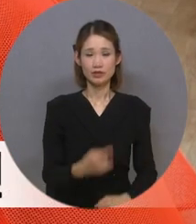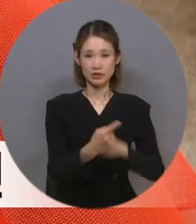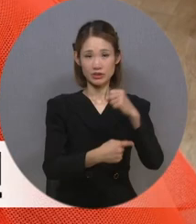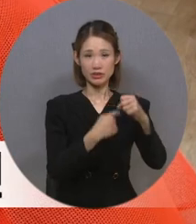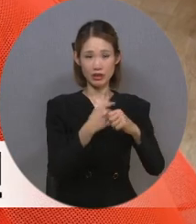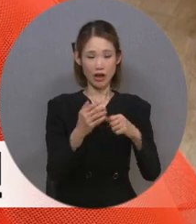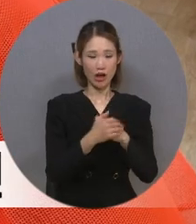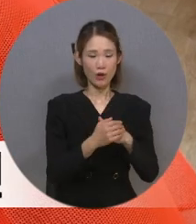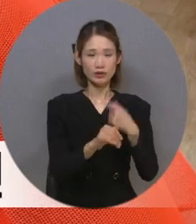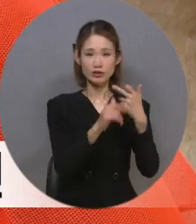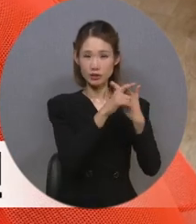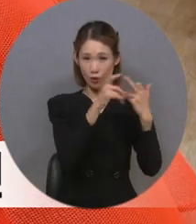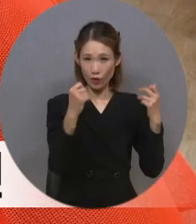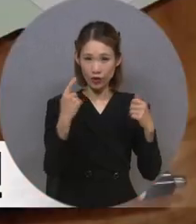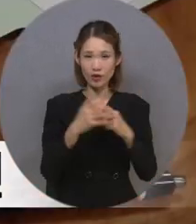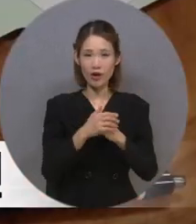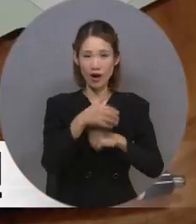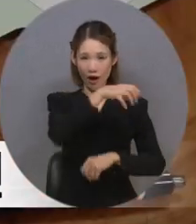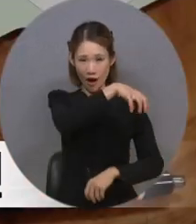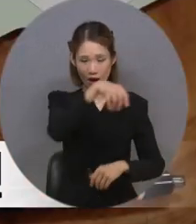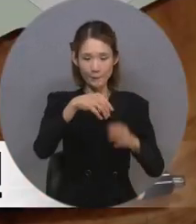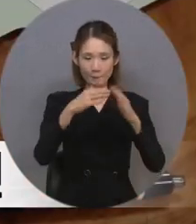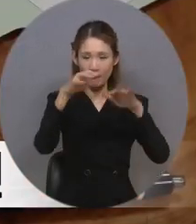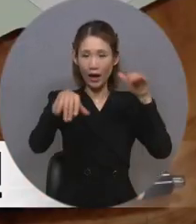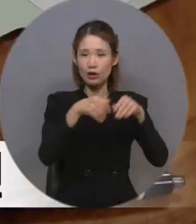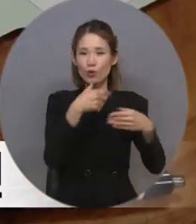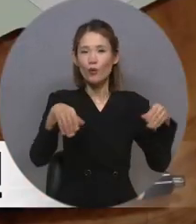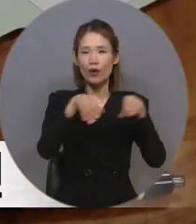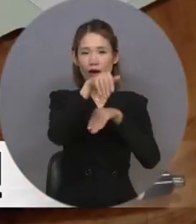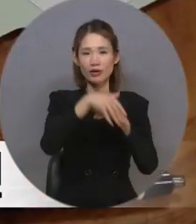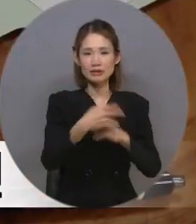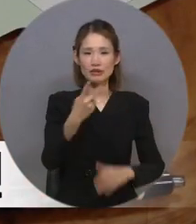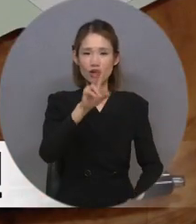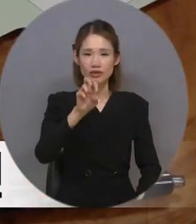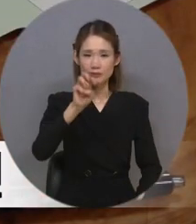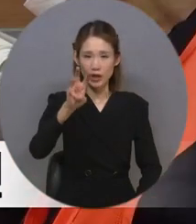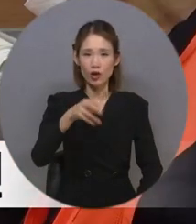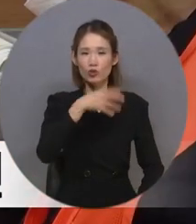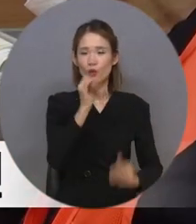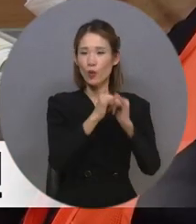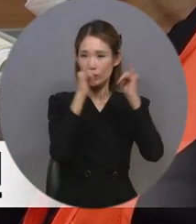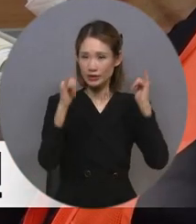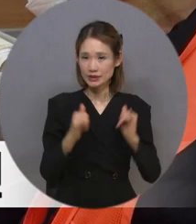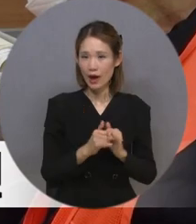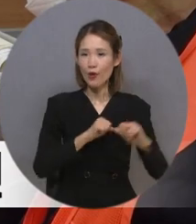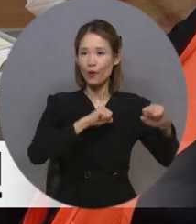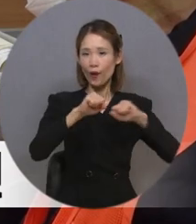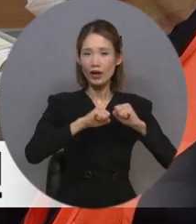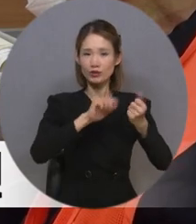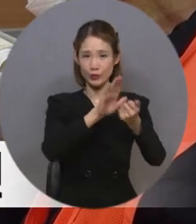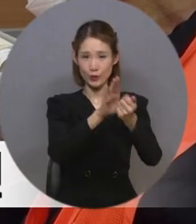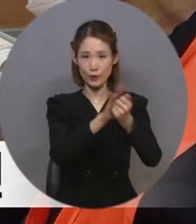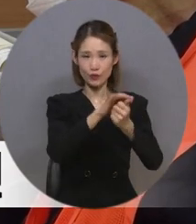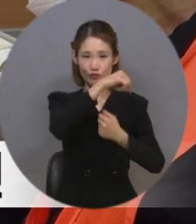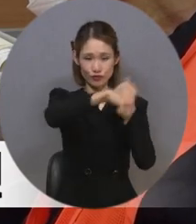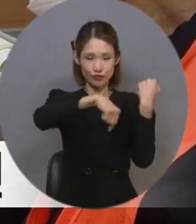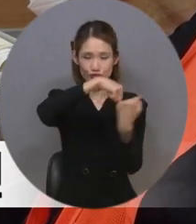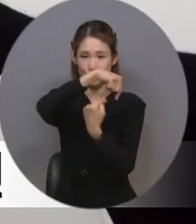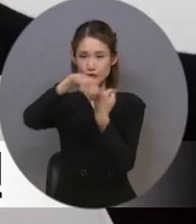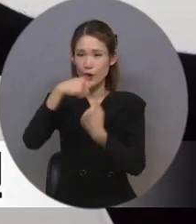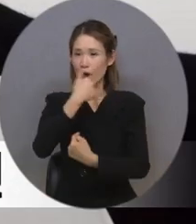지난 1일 강원도 횡성군의 각 마을회관에서 2023년 노인사회활동 지원사업에 대한 운영안내가